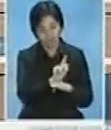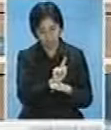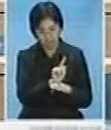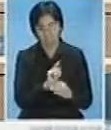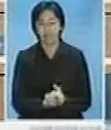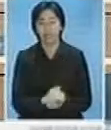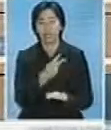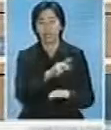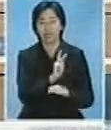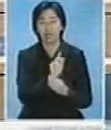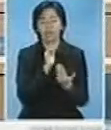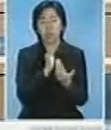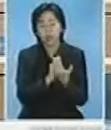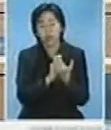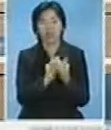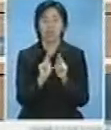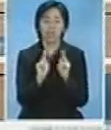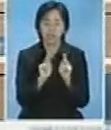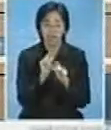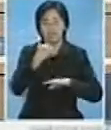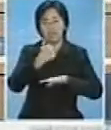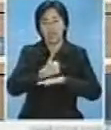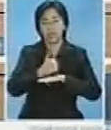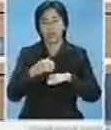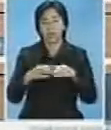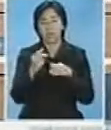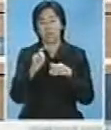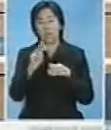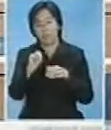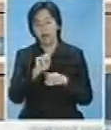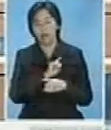ปยังกรรมาธิการและท่านรัฐมนตรีนะครับทางรัฐบาลช่วยทำดังกล่าวด้วยนะครับขอบพระคุณมากครับ